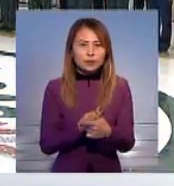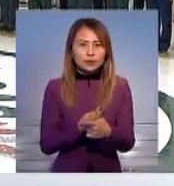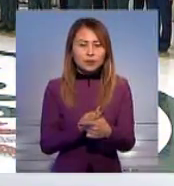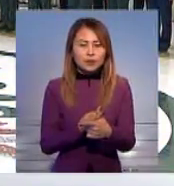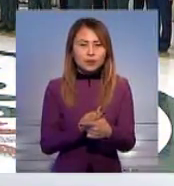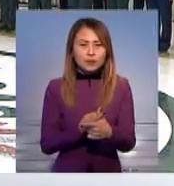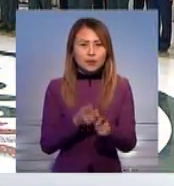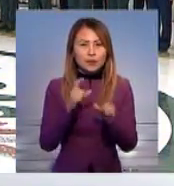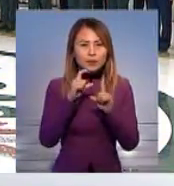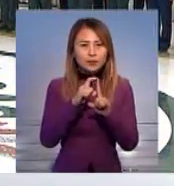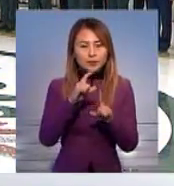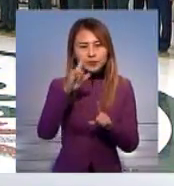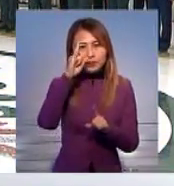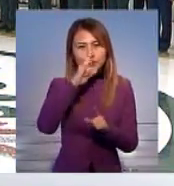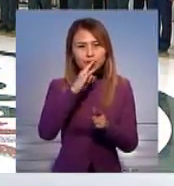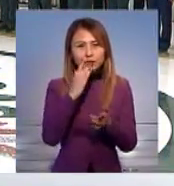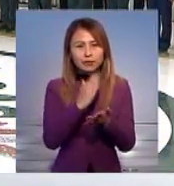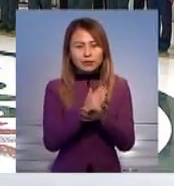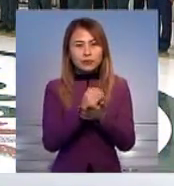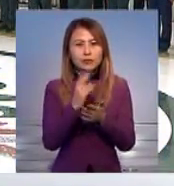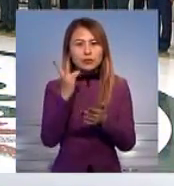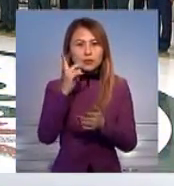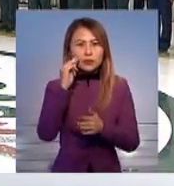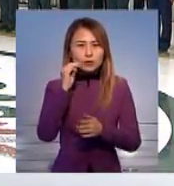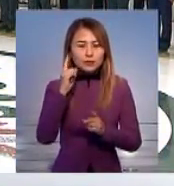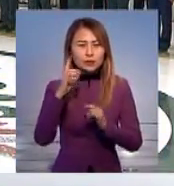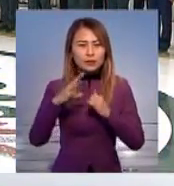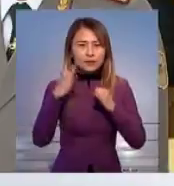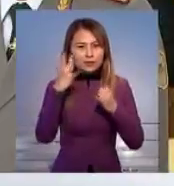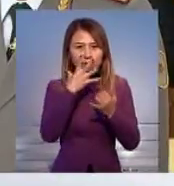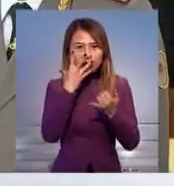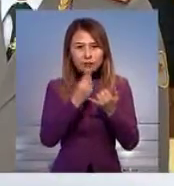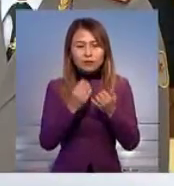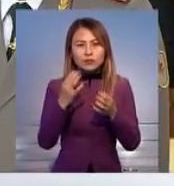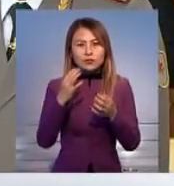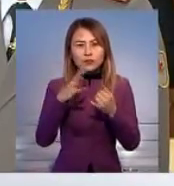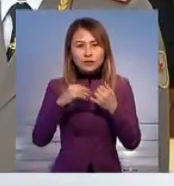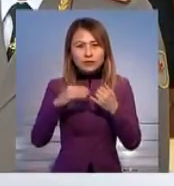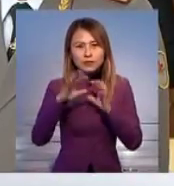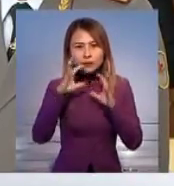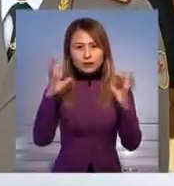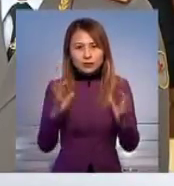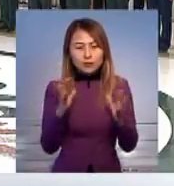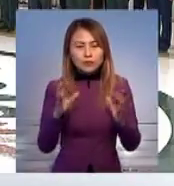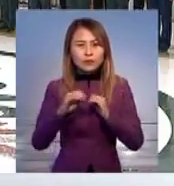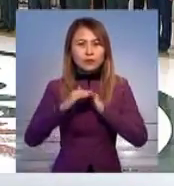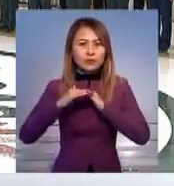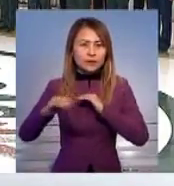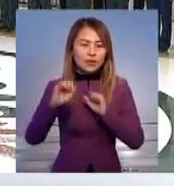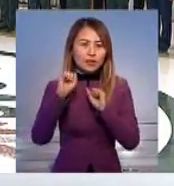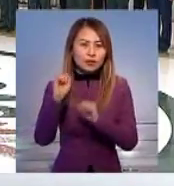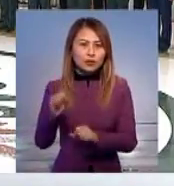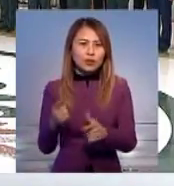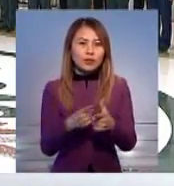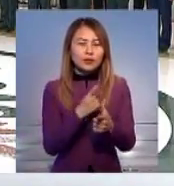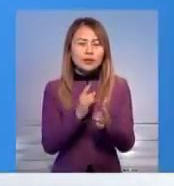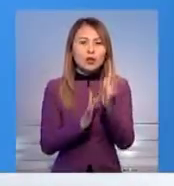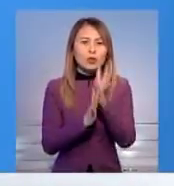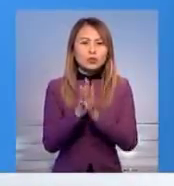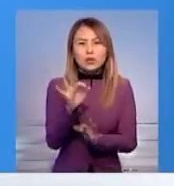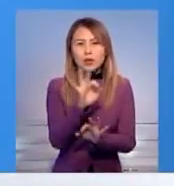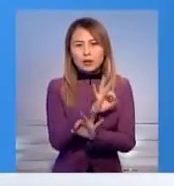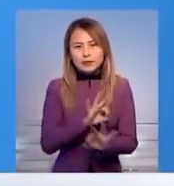елдің ісі деген қанатты сөз бар. Сондықтан мен бүгін сіздерге жетістіктеріңіз үшін, үздік